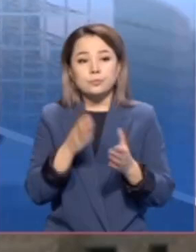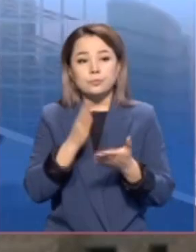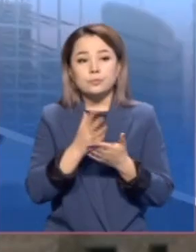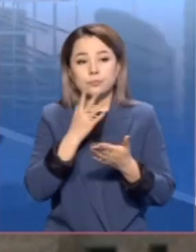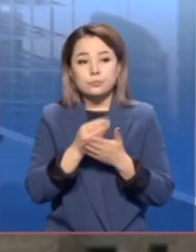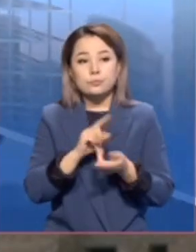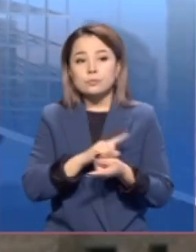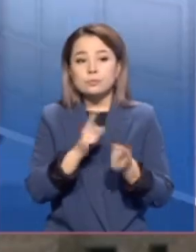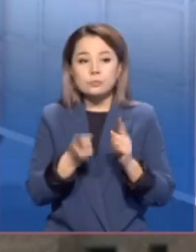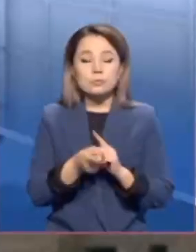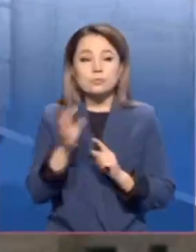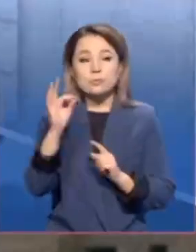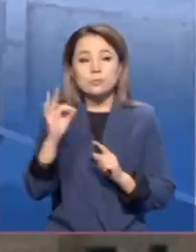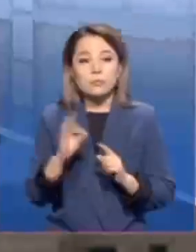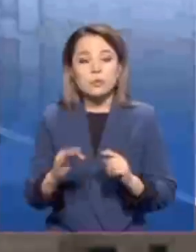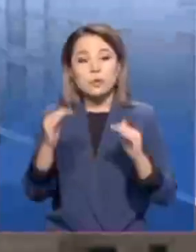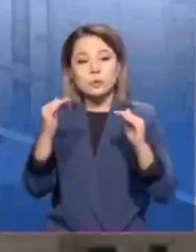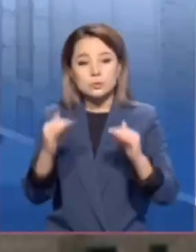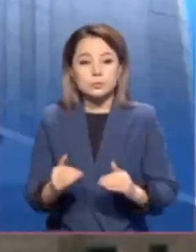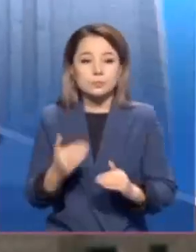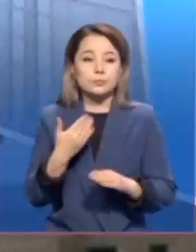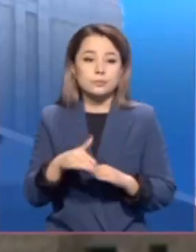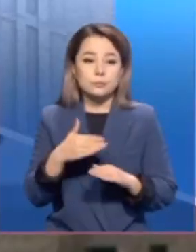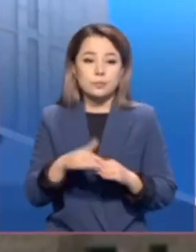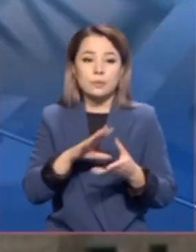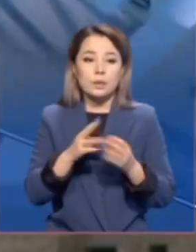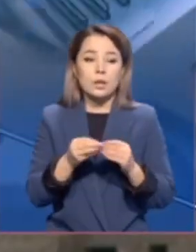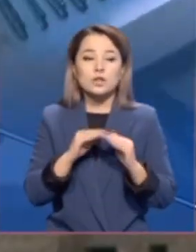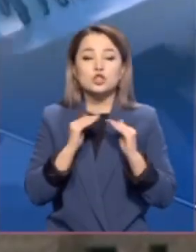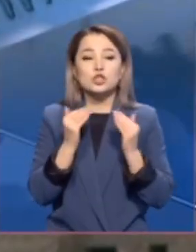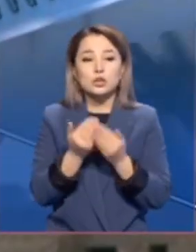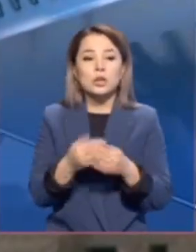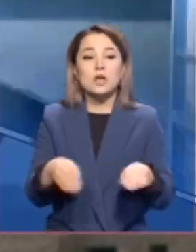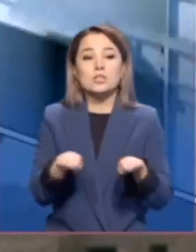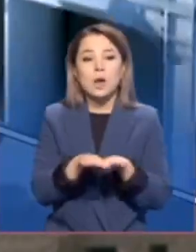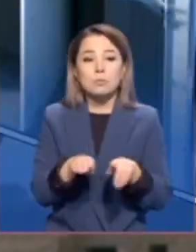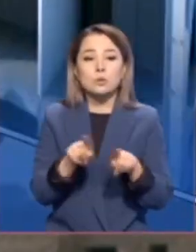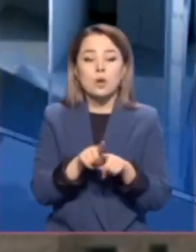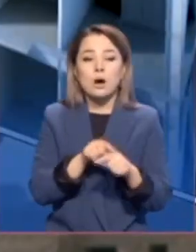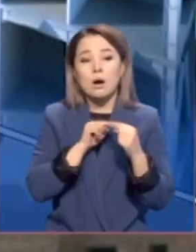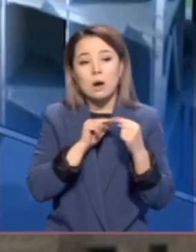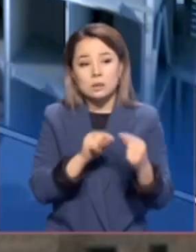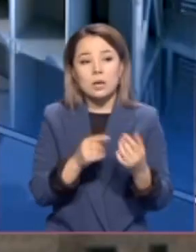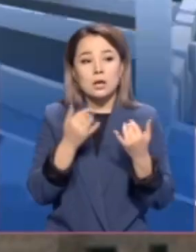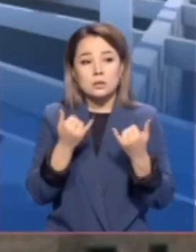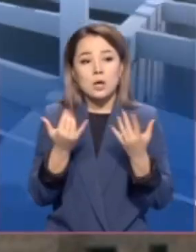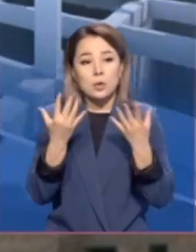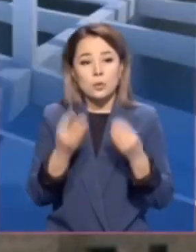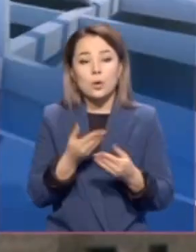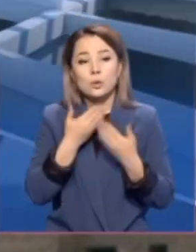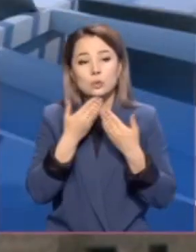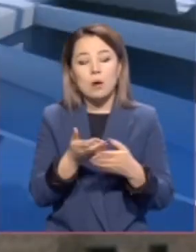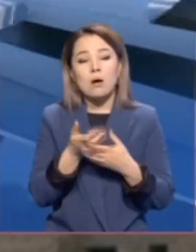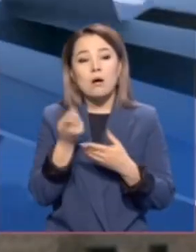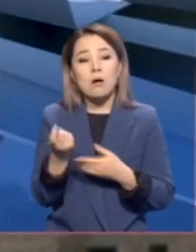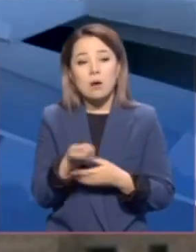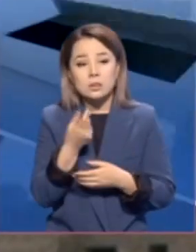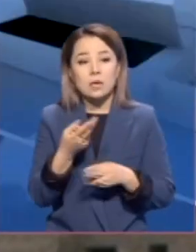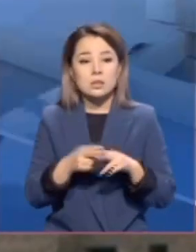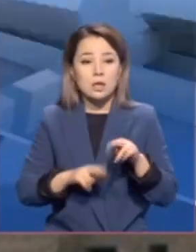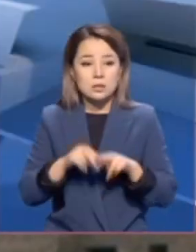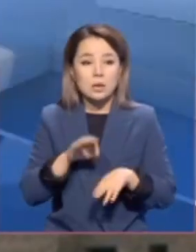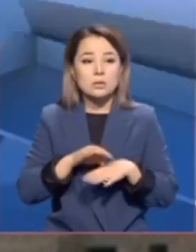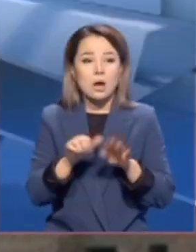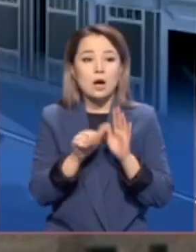бірлестігі керісінше пайызы төмен ипотекалық бағдарламалардың шектелуі мен жабылуына қарсы, себебі қазірдің өзінде сұраныс аз. Ал елде салынып